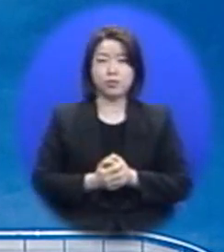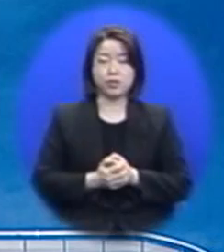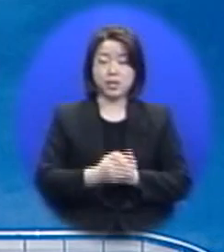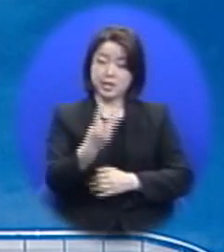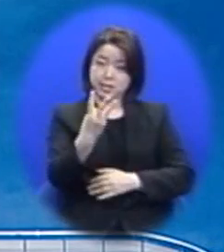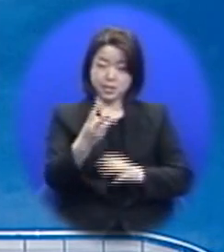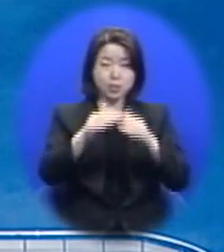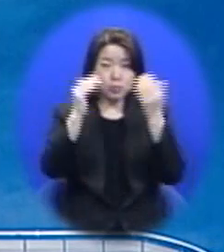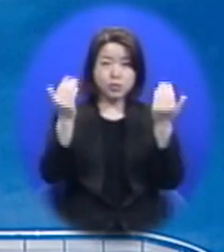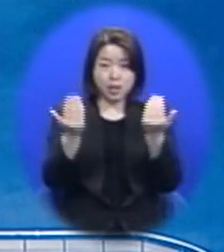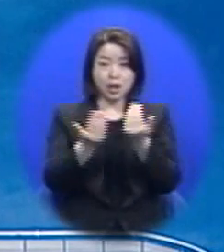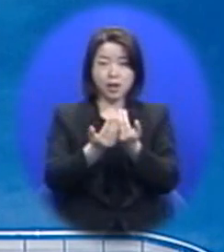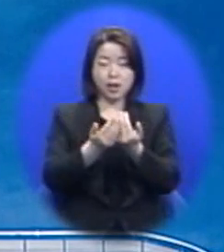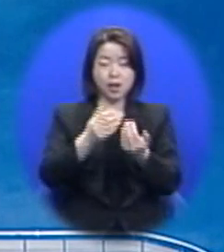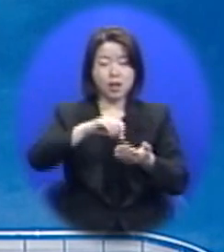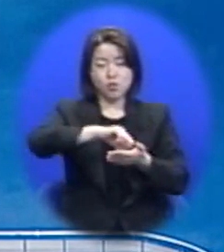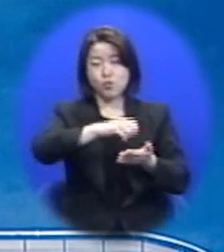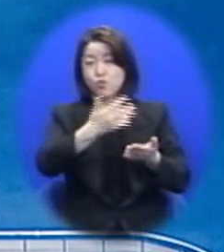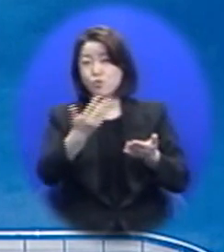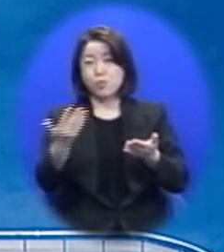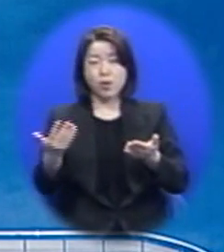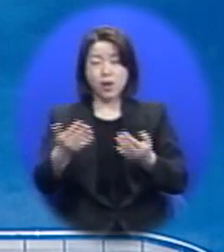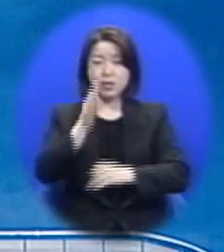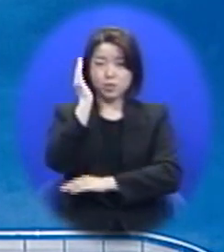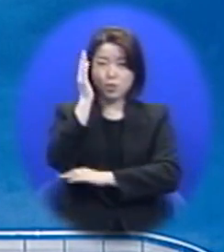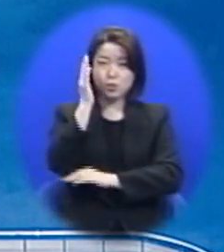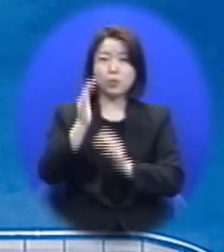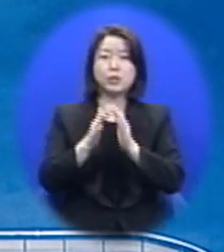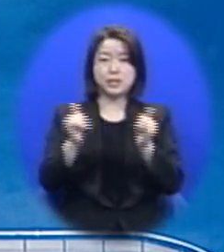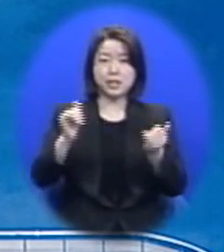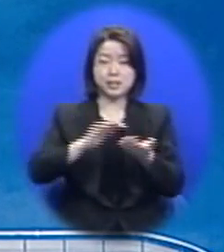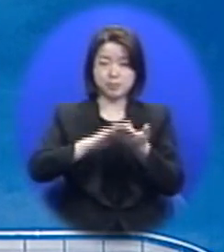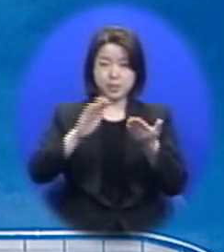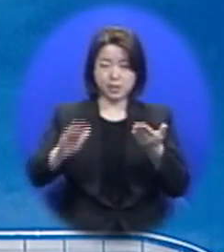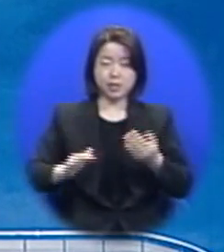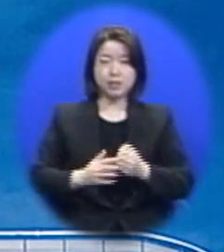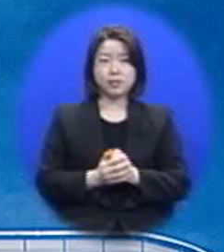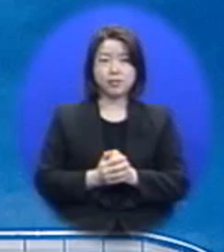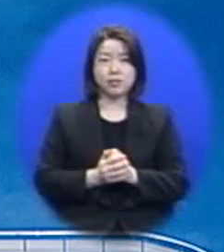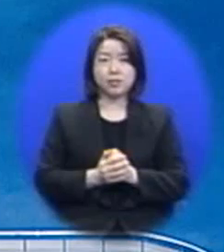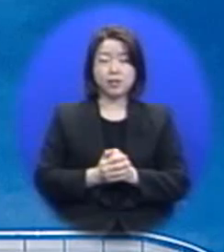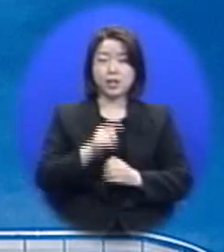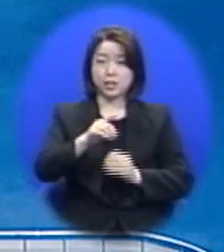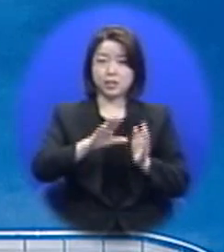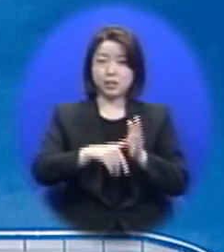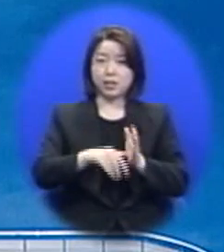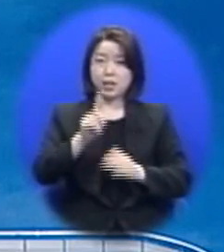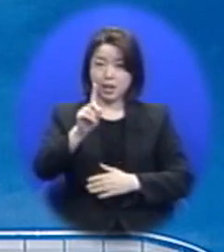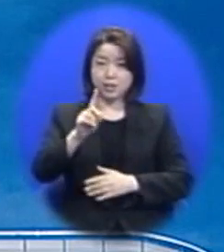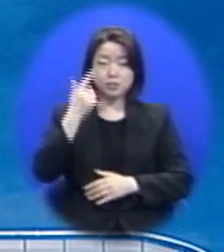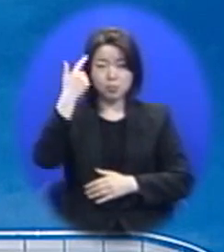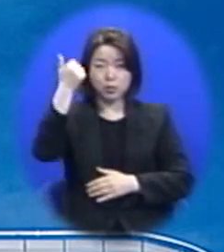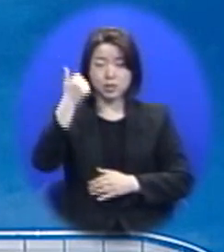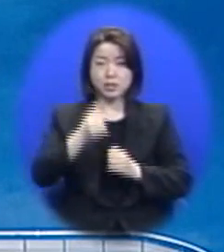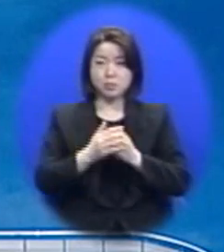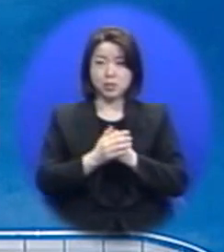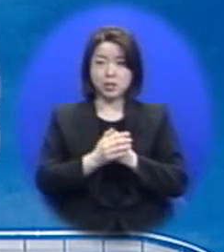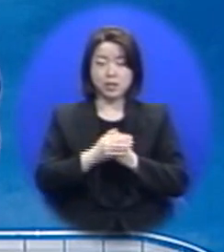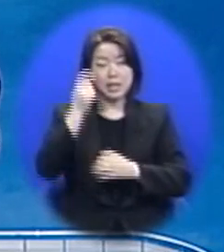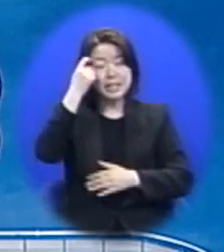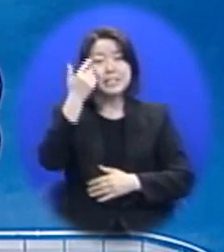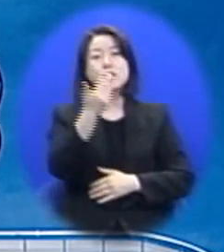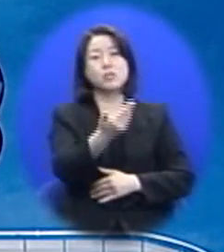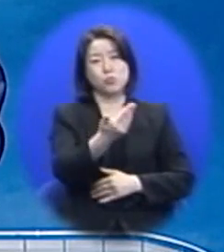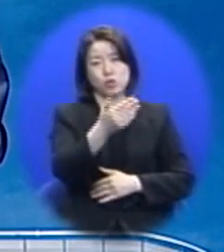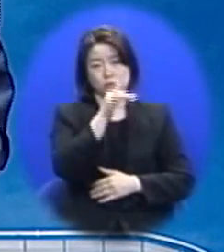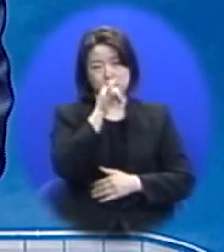다 아주 유명한 설교자세요. 그때 어느 목사님이 불쑥 이런 질문을